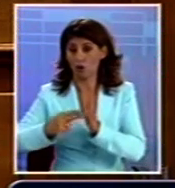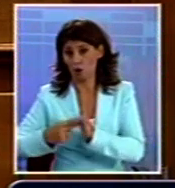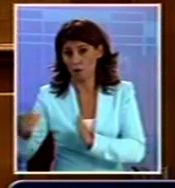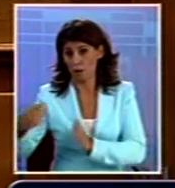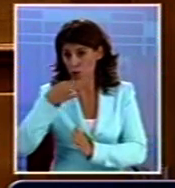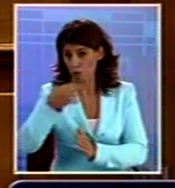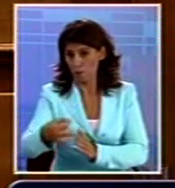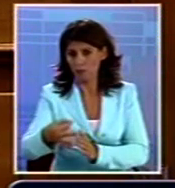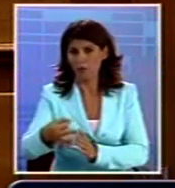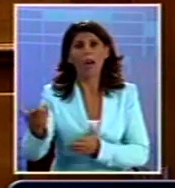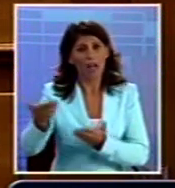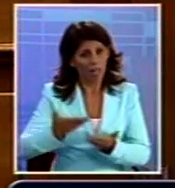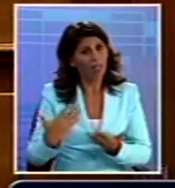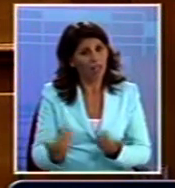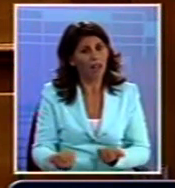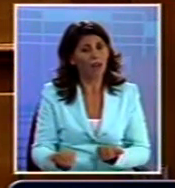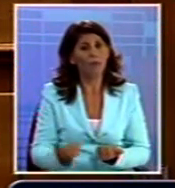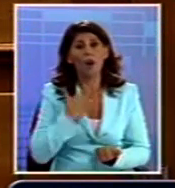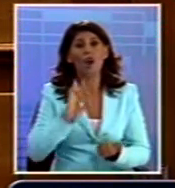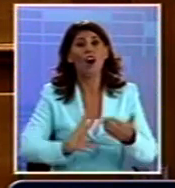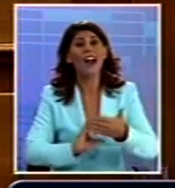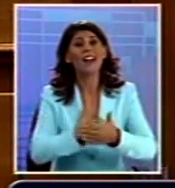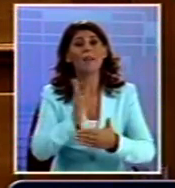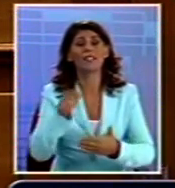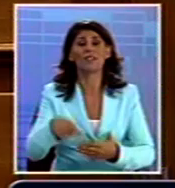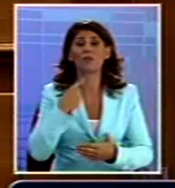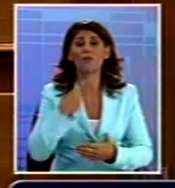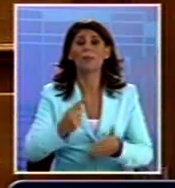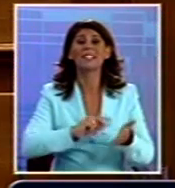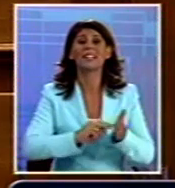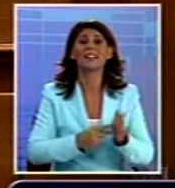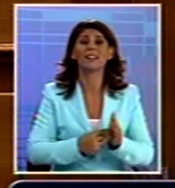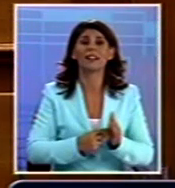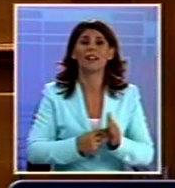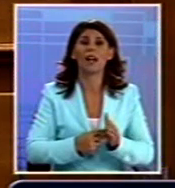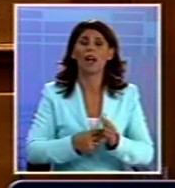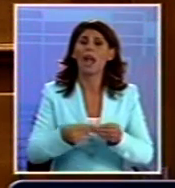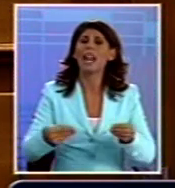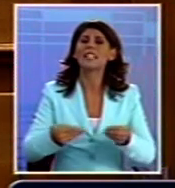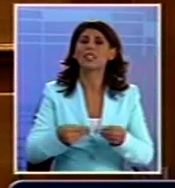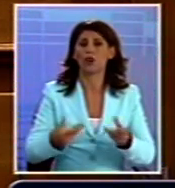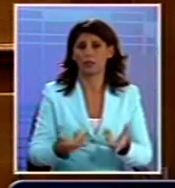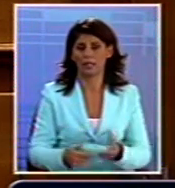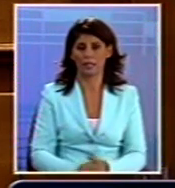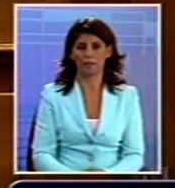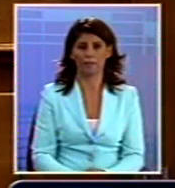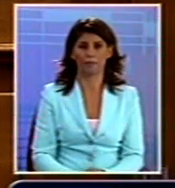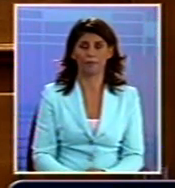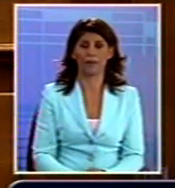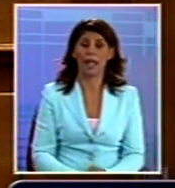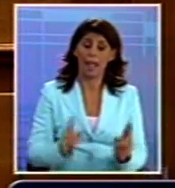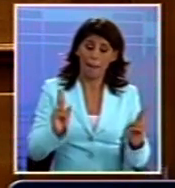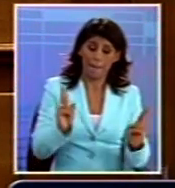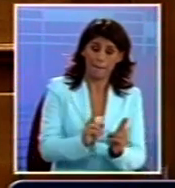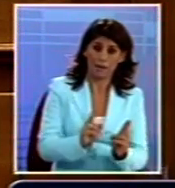ότι θα έρθουν λόγω της ανάπτυξης. Είναι αυτό που ονομάζουμε στα οικονομικά οι ελαστικότητες. Η